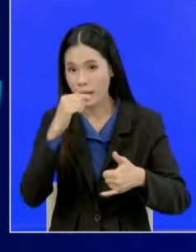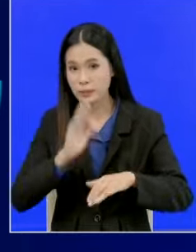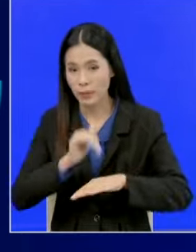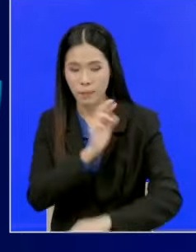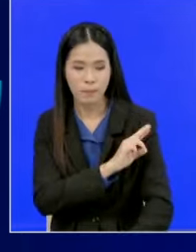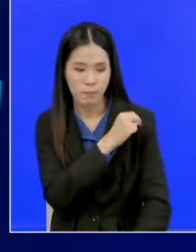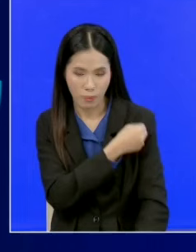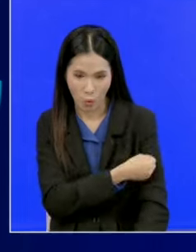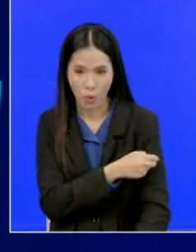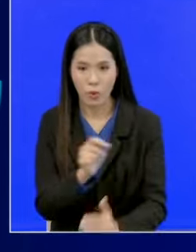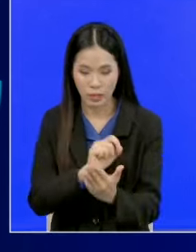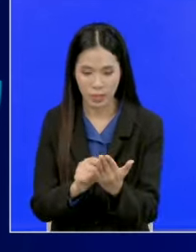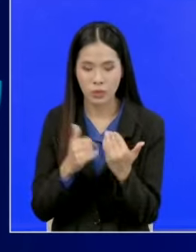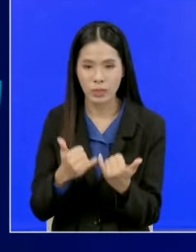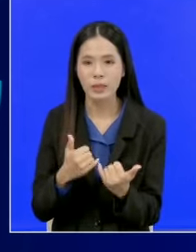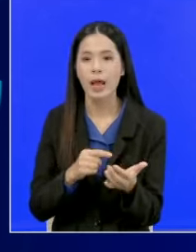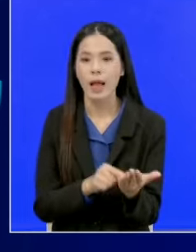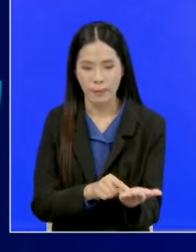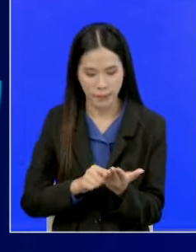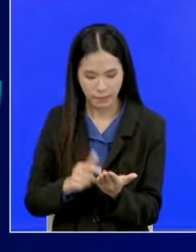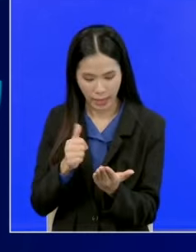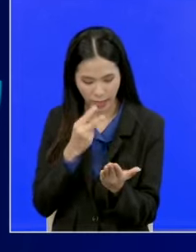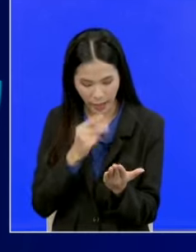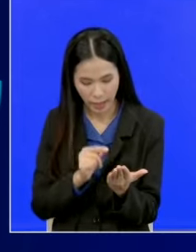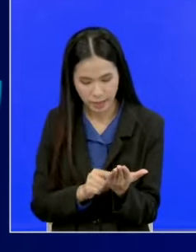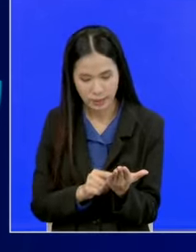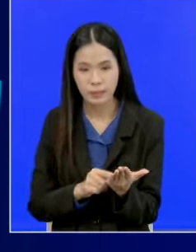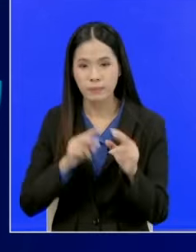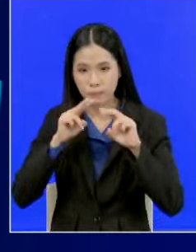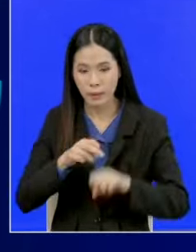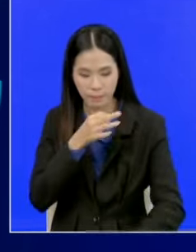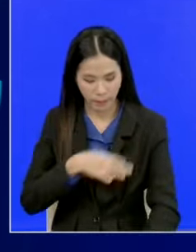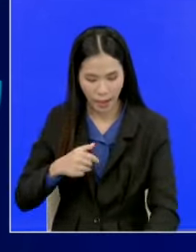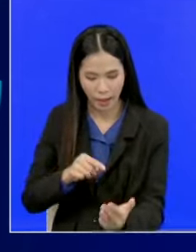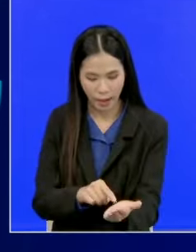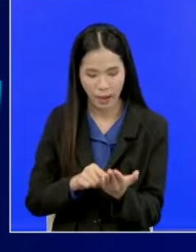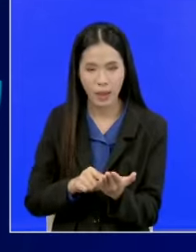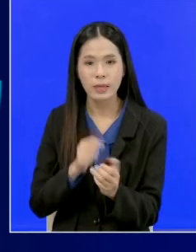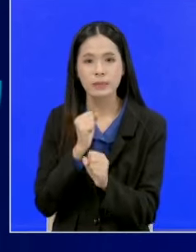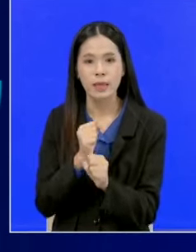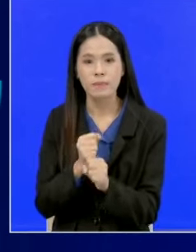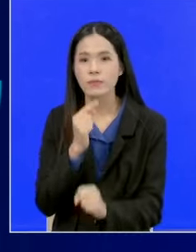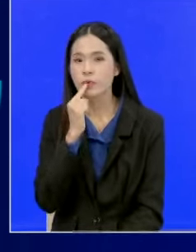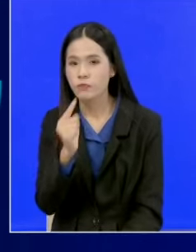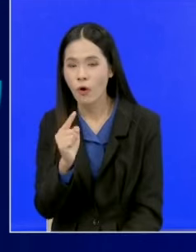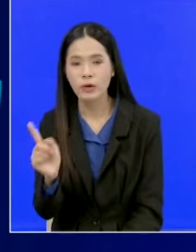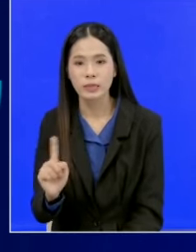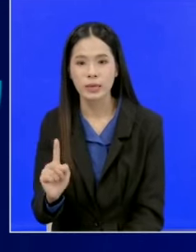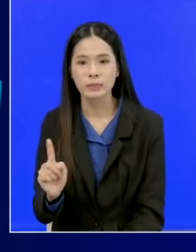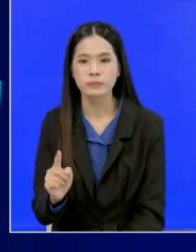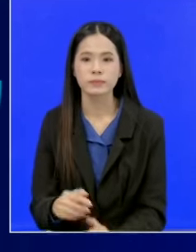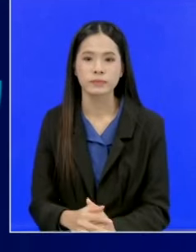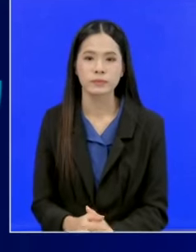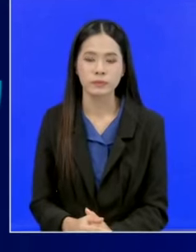เห็นมาตอนนี้เราก็มีธงละพอได้เห็นใบชันสูตรบาดแผลเนี่ยเราก็มีธงแล้วเราจะดำเนินคดีต่อในข้อหาอะไรนะ